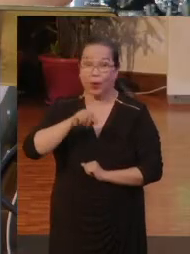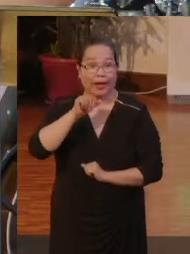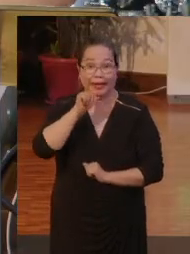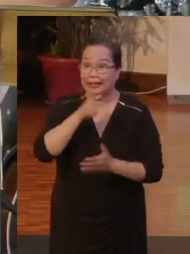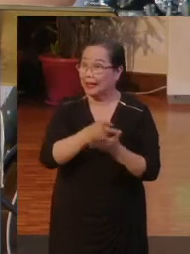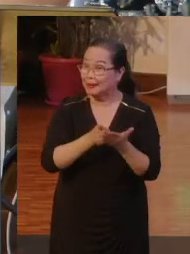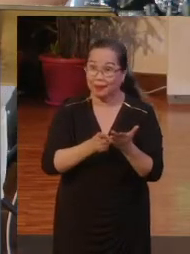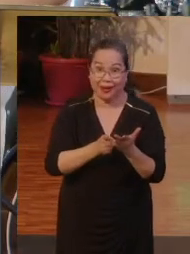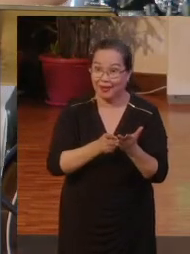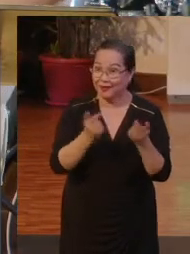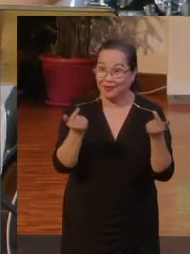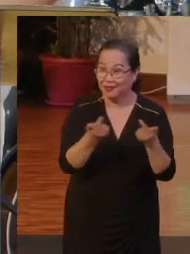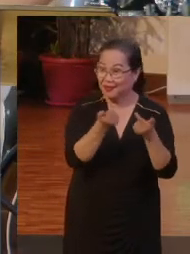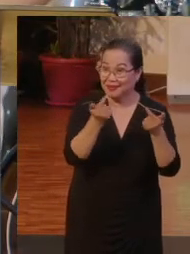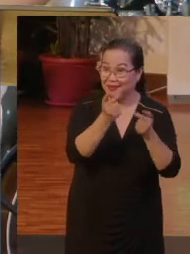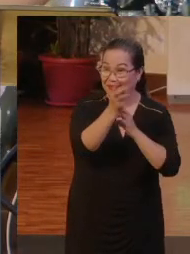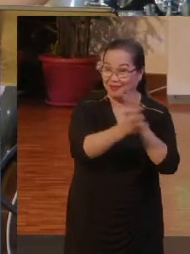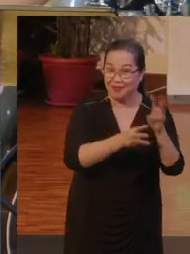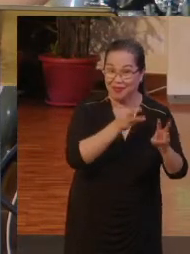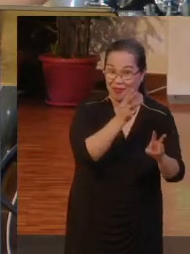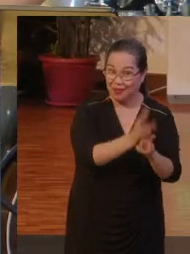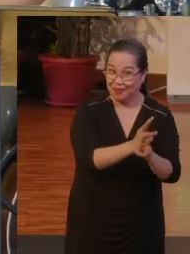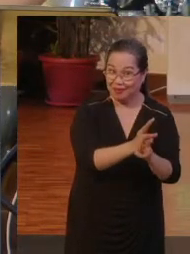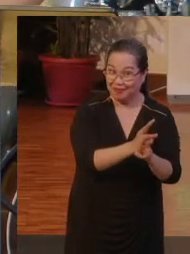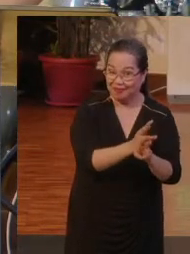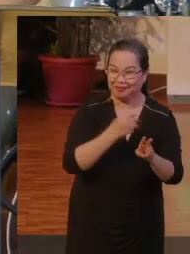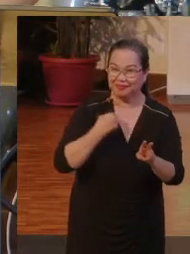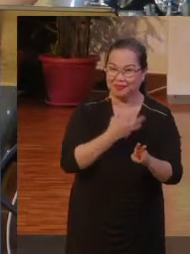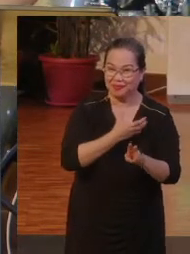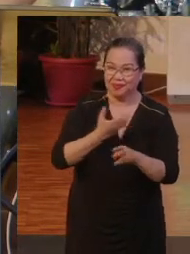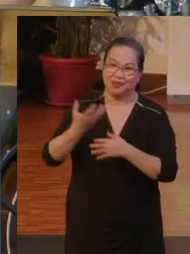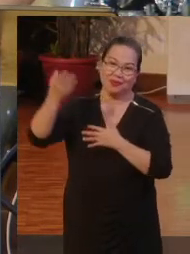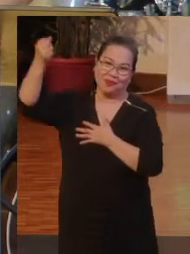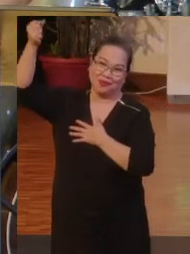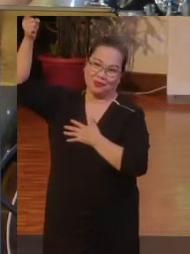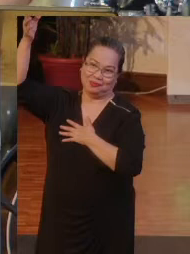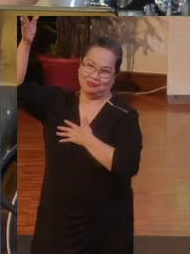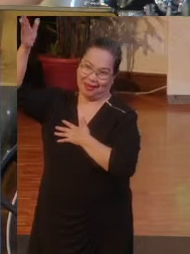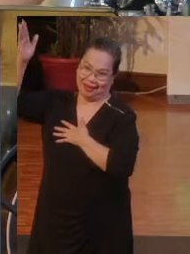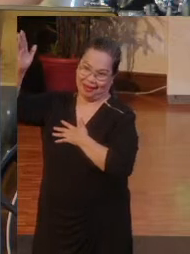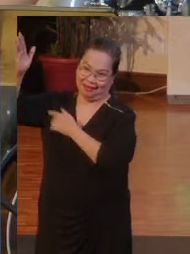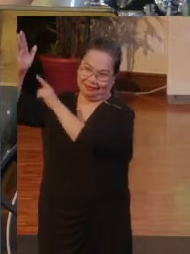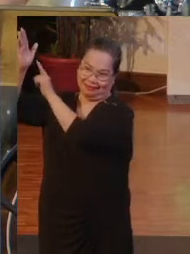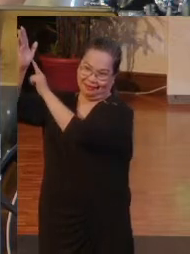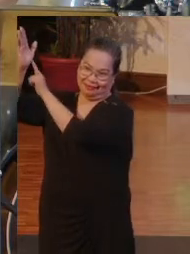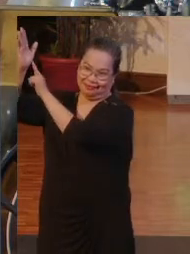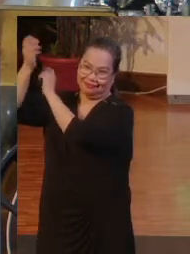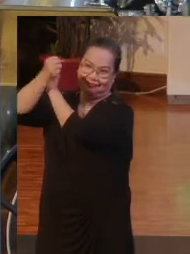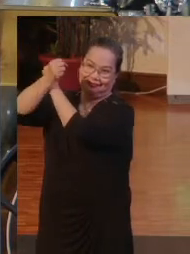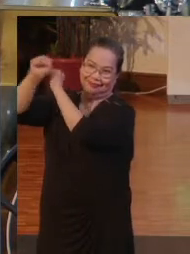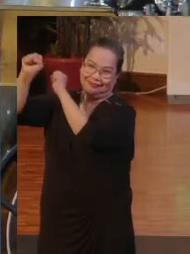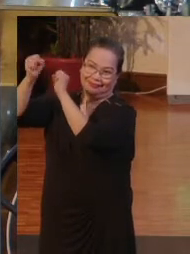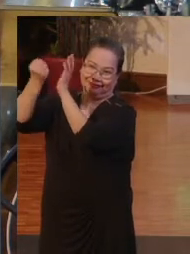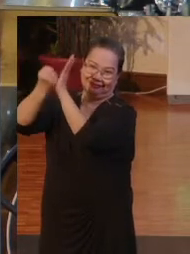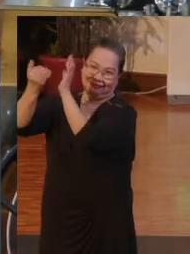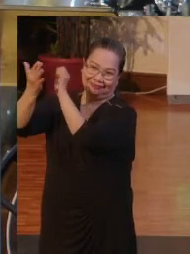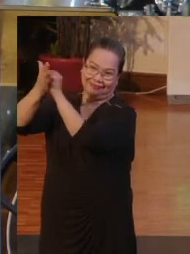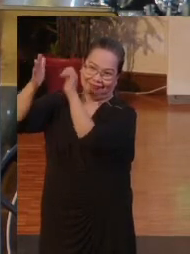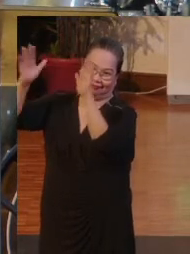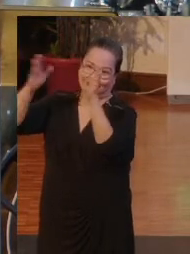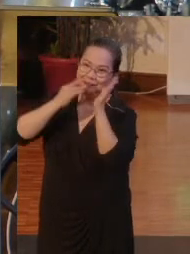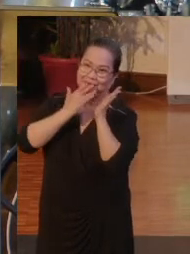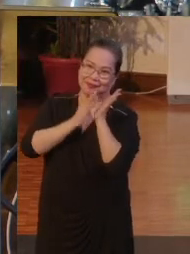ng salimputan. Tayo po ay kanya na. Tayo po ay tinubos niya sa sarili niyang